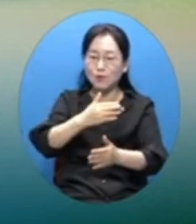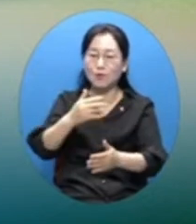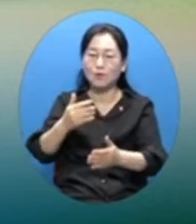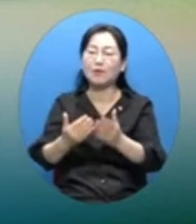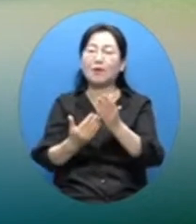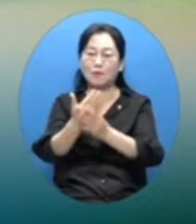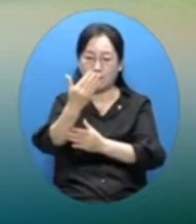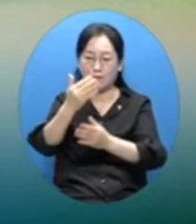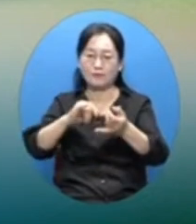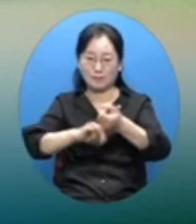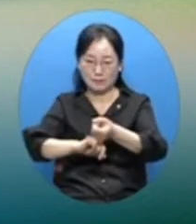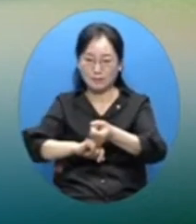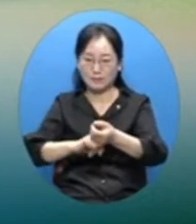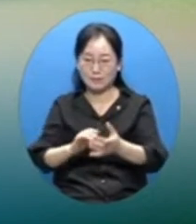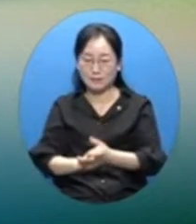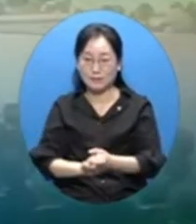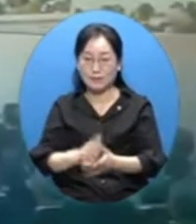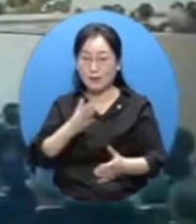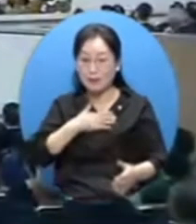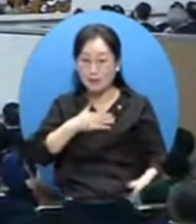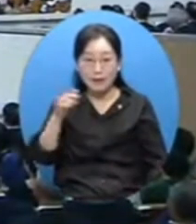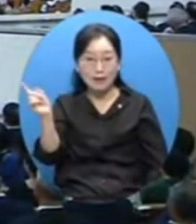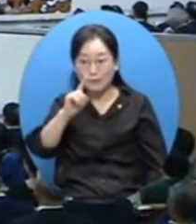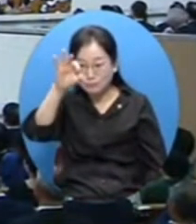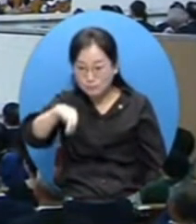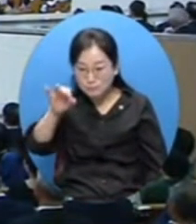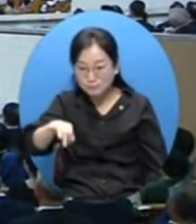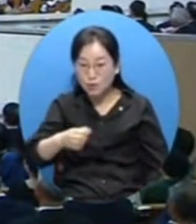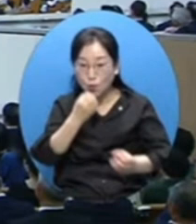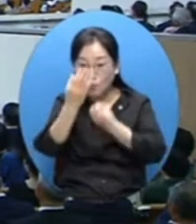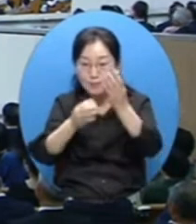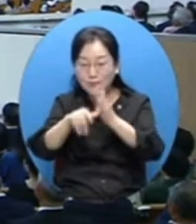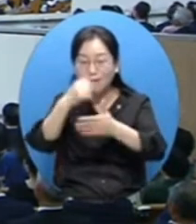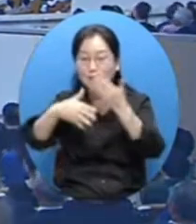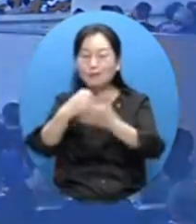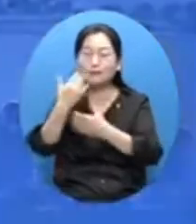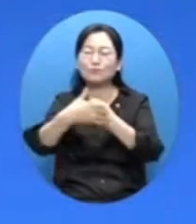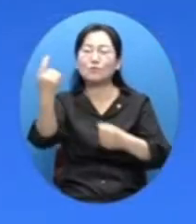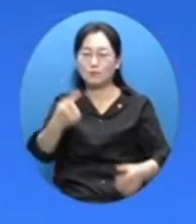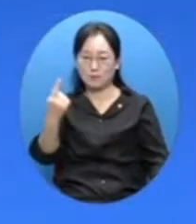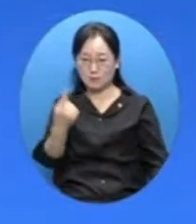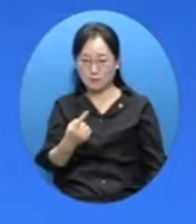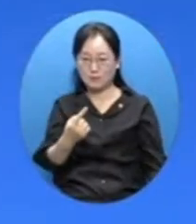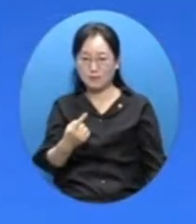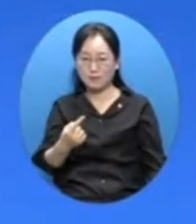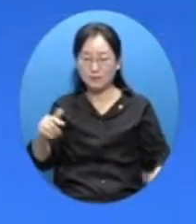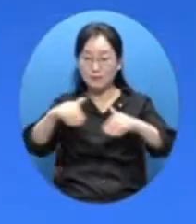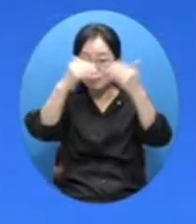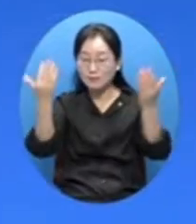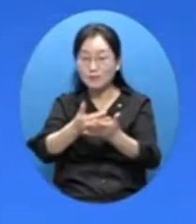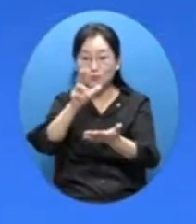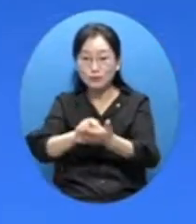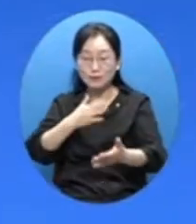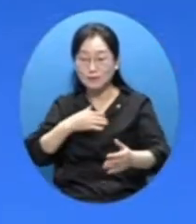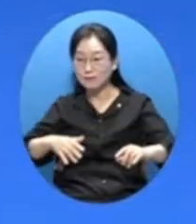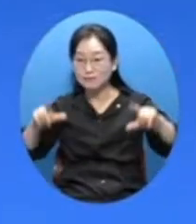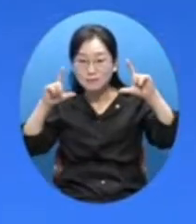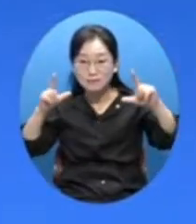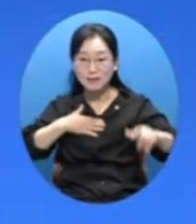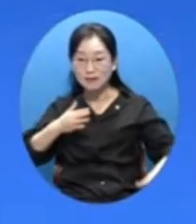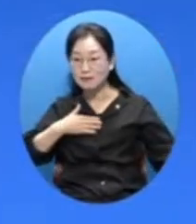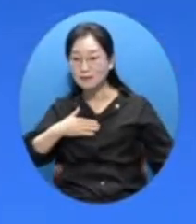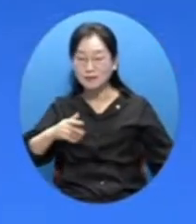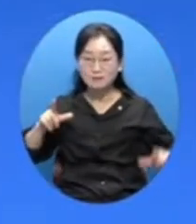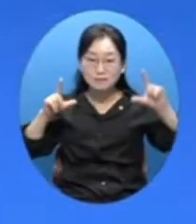나와야 한다. 내가 아무것도 아님을 고백할 때 그때 하나님의 은혜가 임하게 되는 것입니다. 모든 문제는 내가 할 때